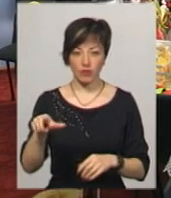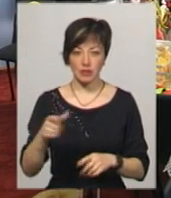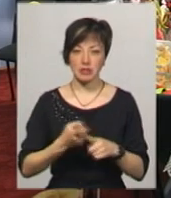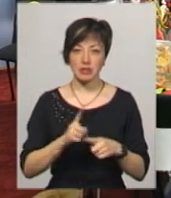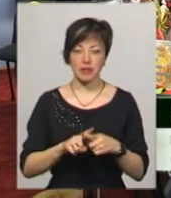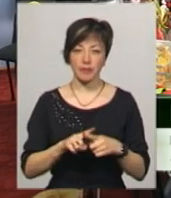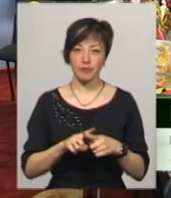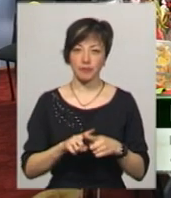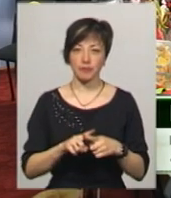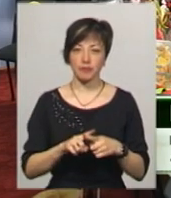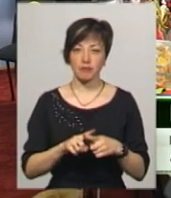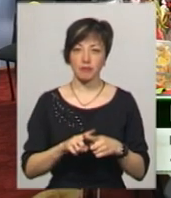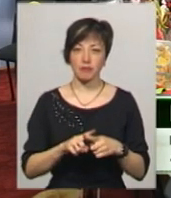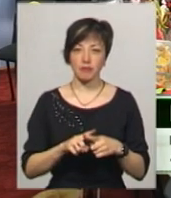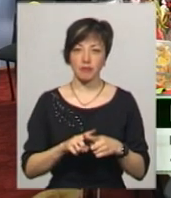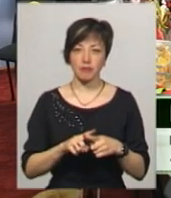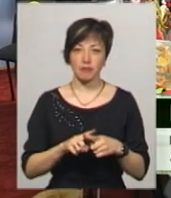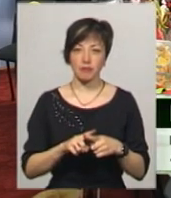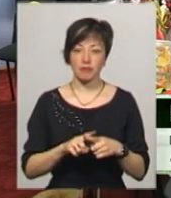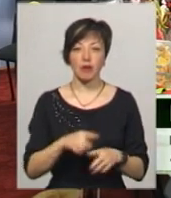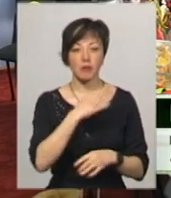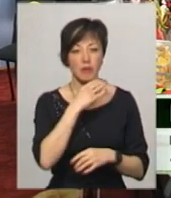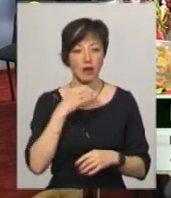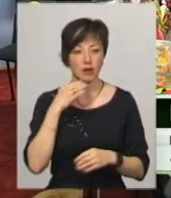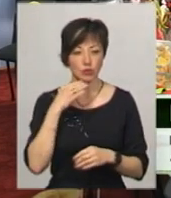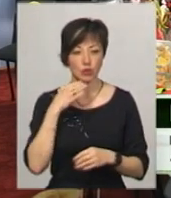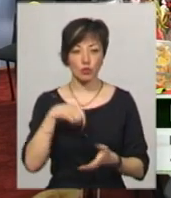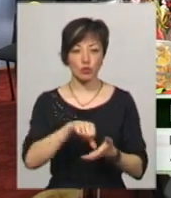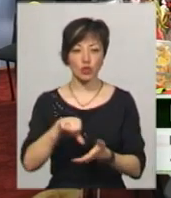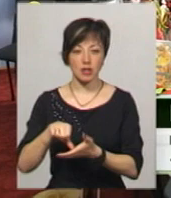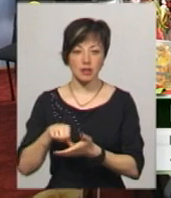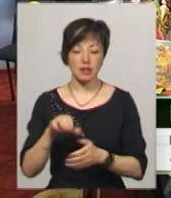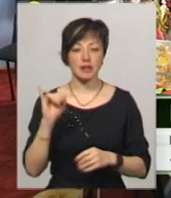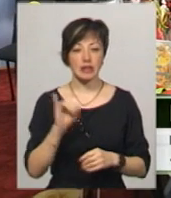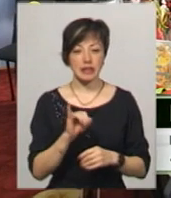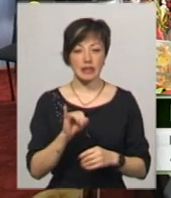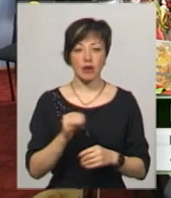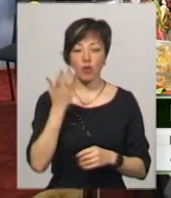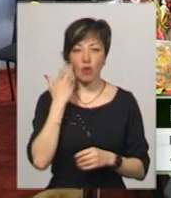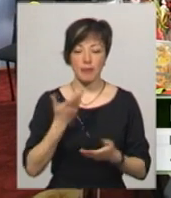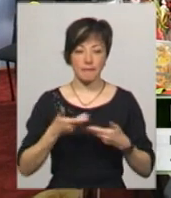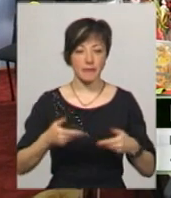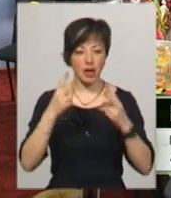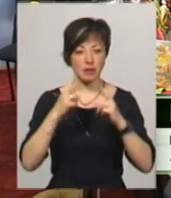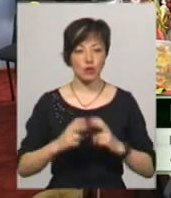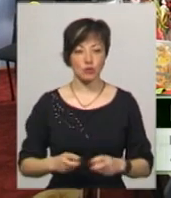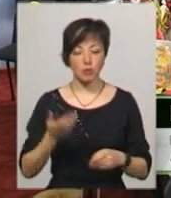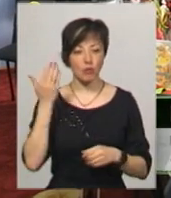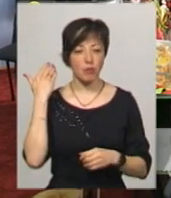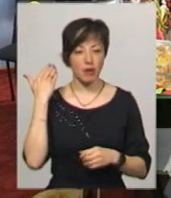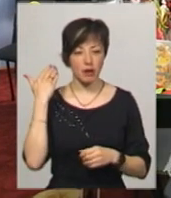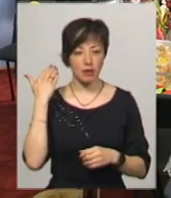Це досить багато учасників. І коли ми аналізуємо їхні